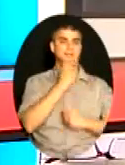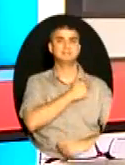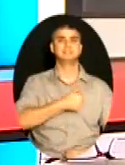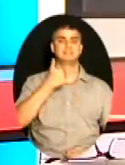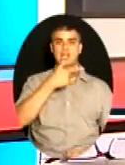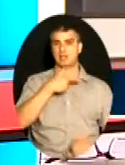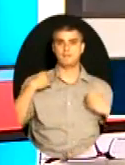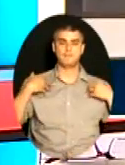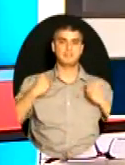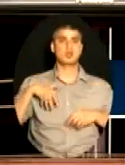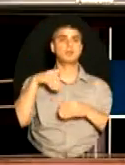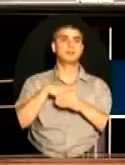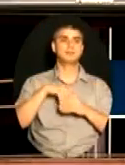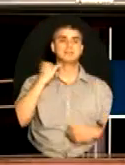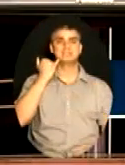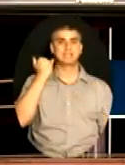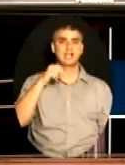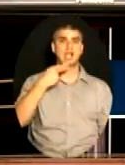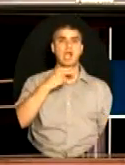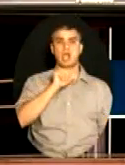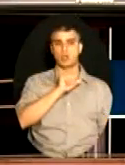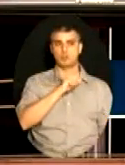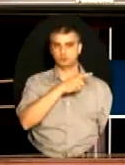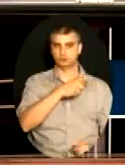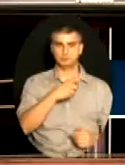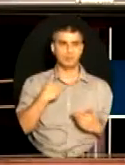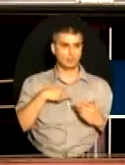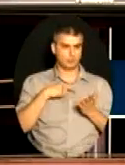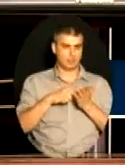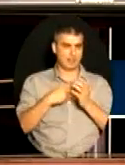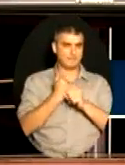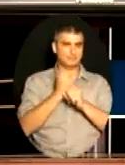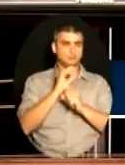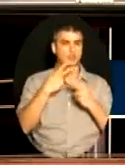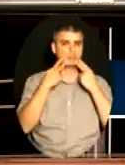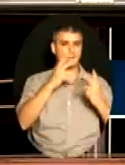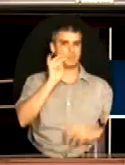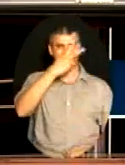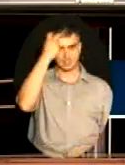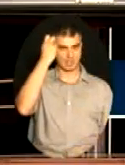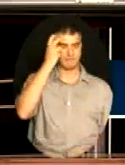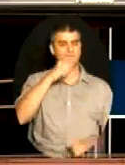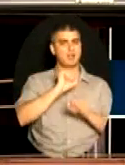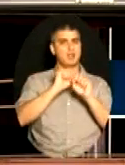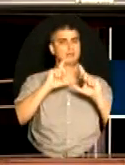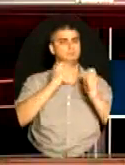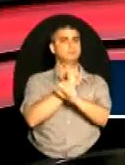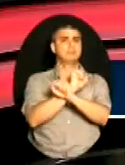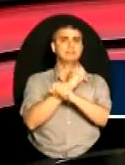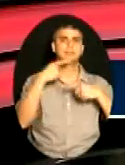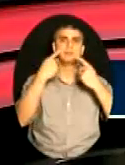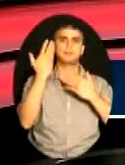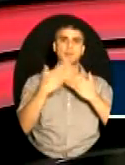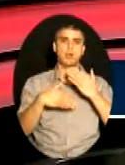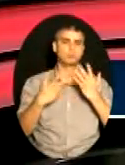יצחק אהרונוביץ', השר לביטחון הפנים, שלום לך. שלום לך. אנחנו בעקבות מעשי תג מחיר והמעצרים שהיו בימים